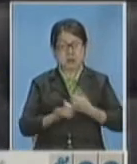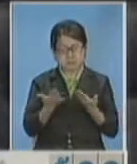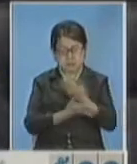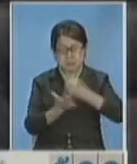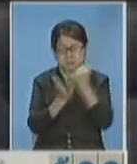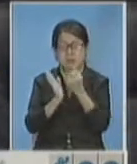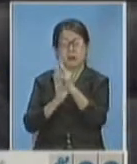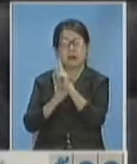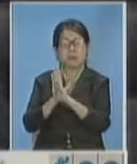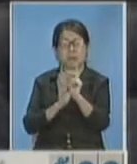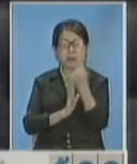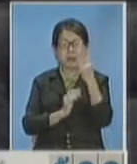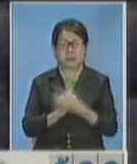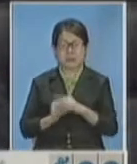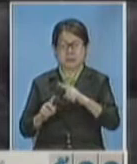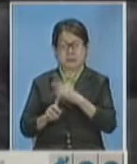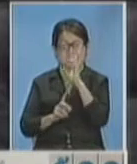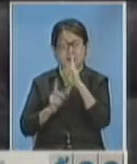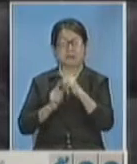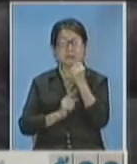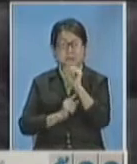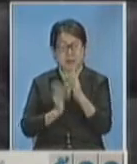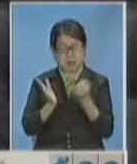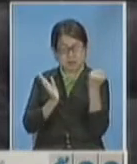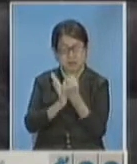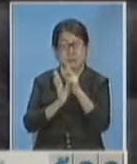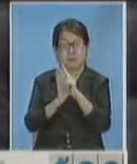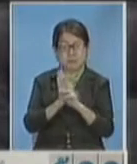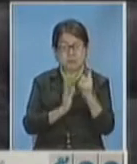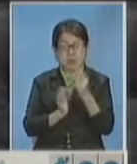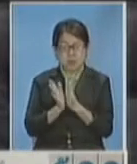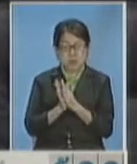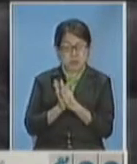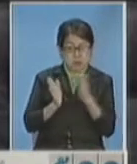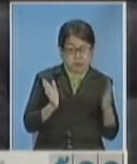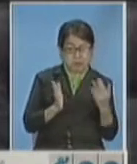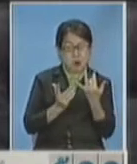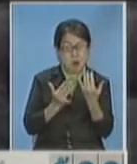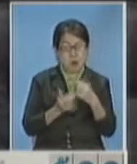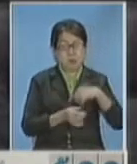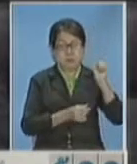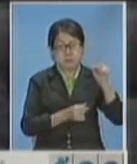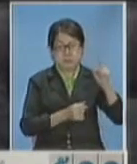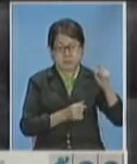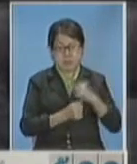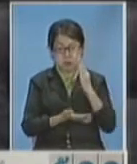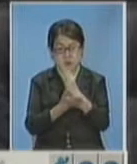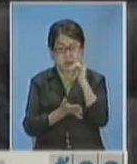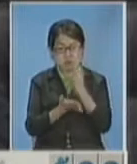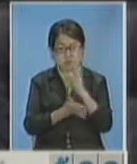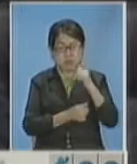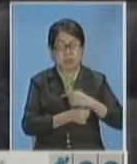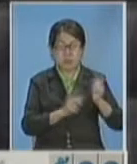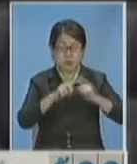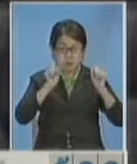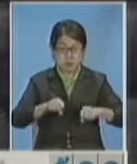นะคะต่อมาในวันที่15กรกฎาคมนะคะว่าให้ขยายเวลาการนำเข้าข้าวโพดนะคะภายใต้ข้อตกลงอัฟต้านะ